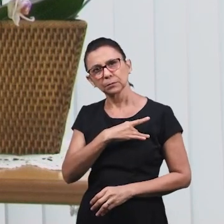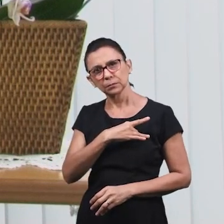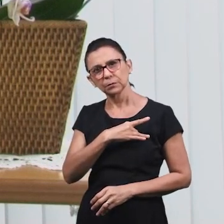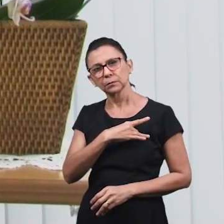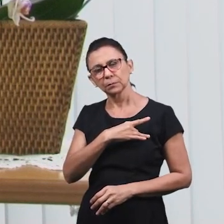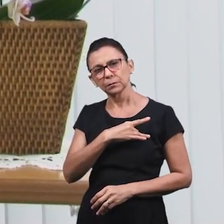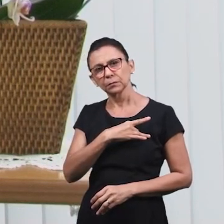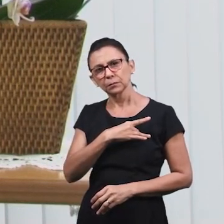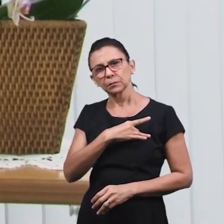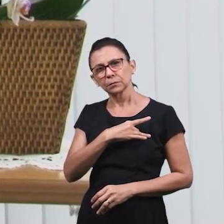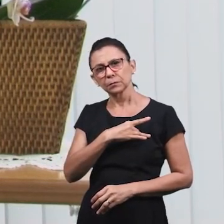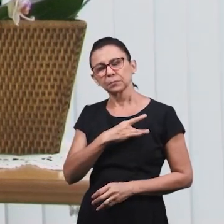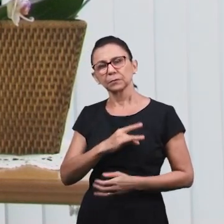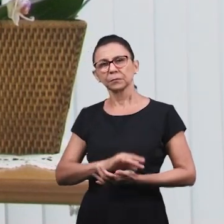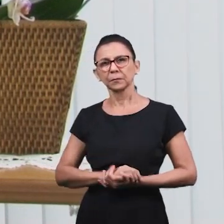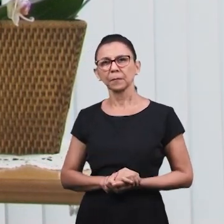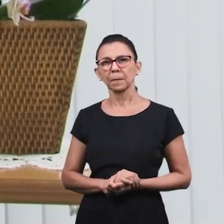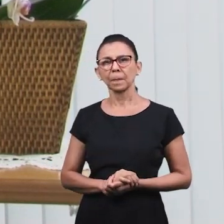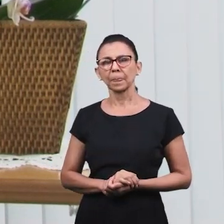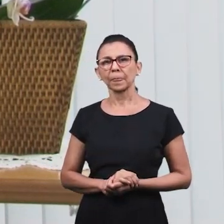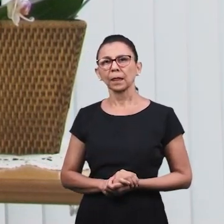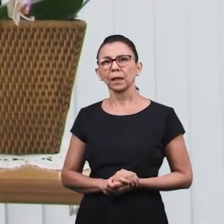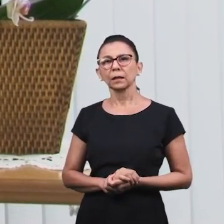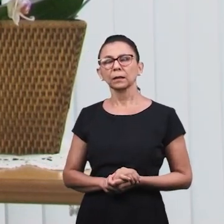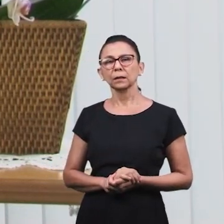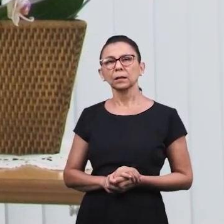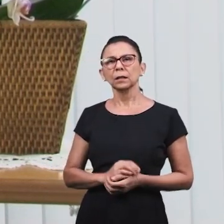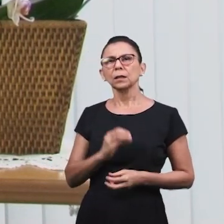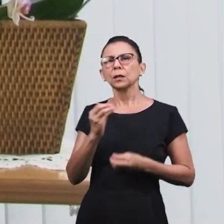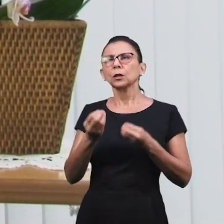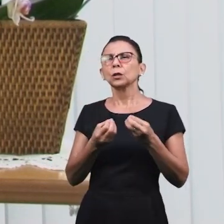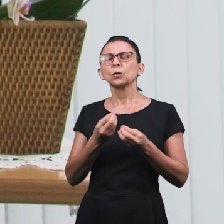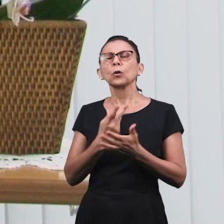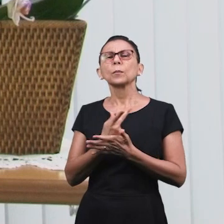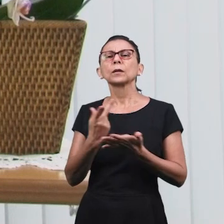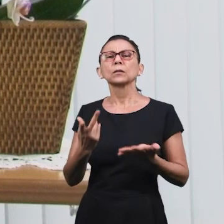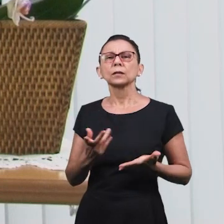avec le baptême, avec le Saint-Esprit,